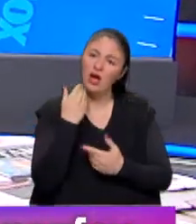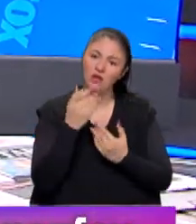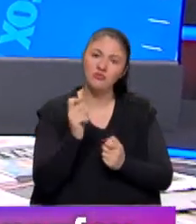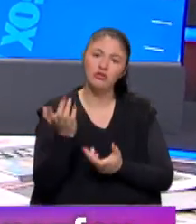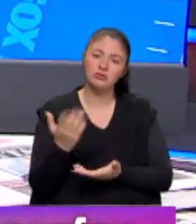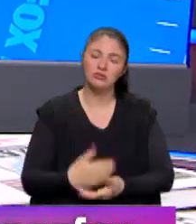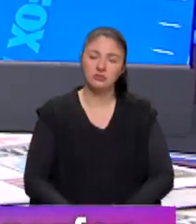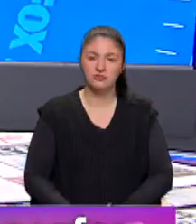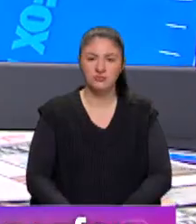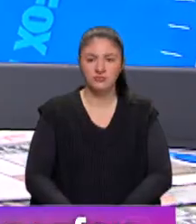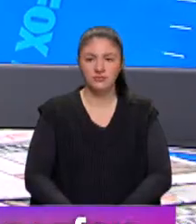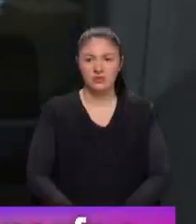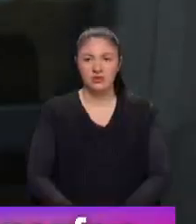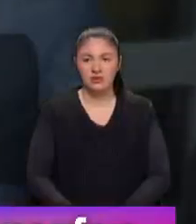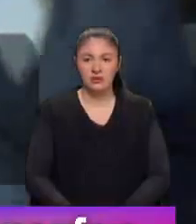paylaşacağız.